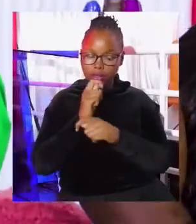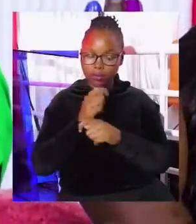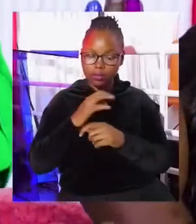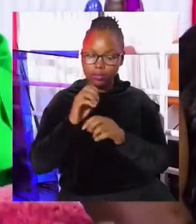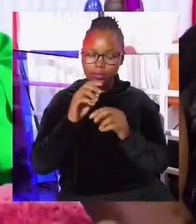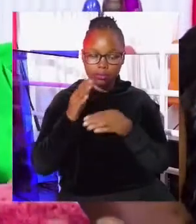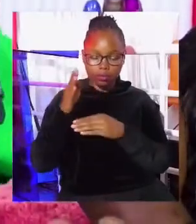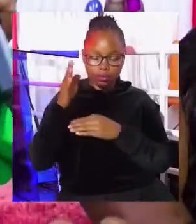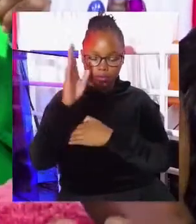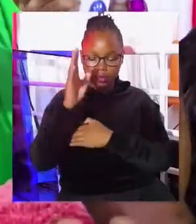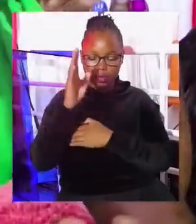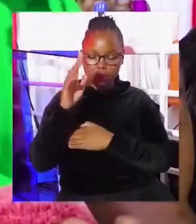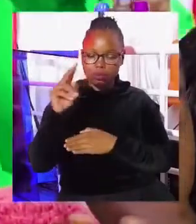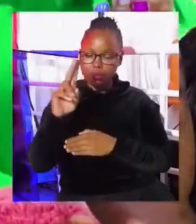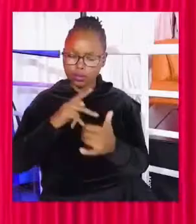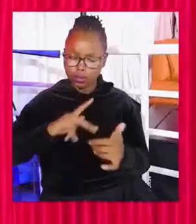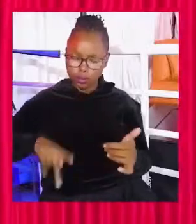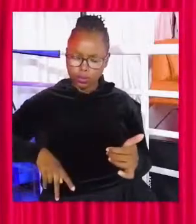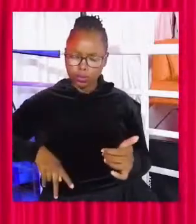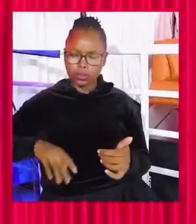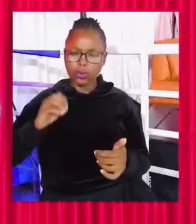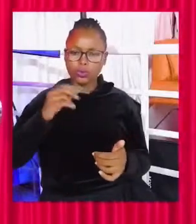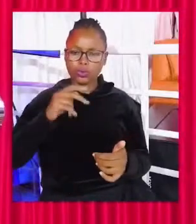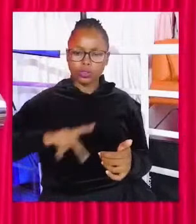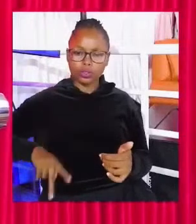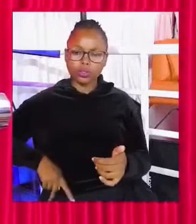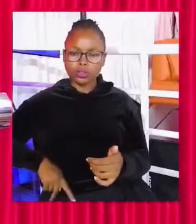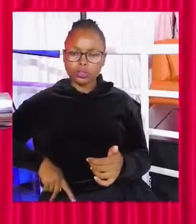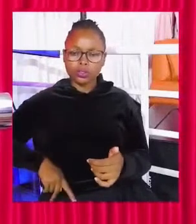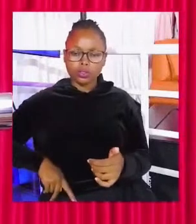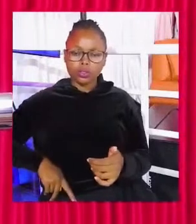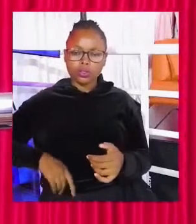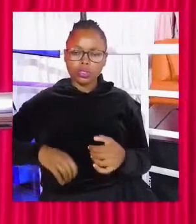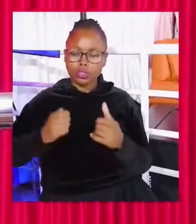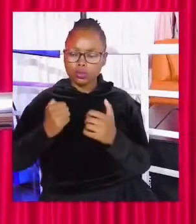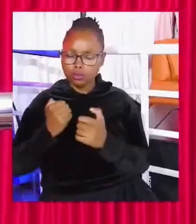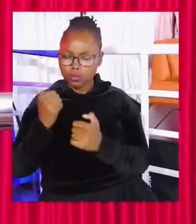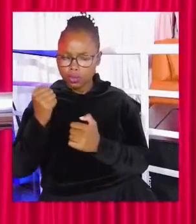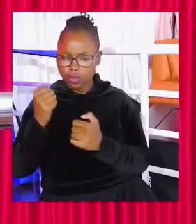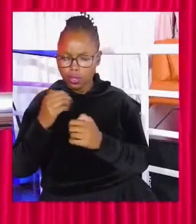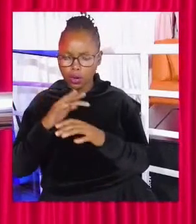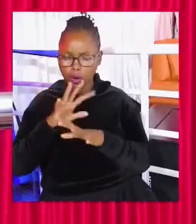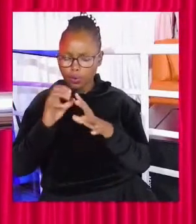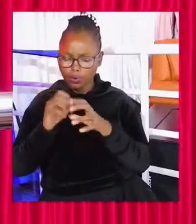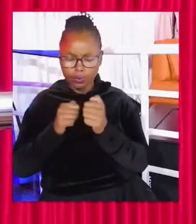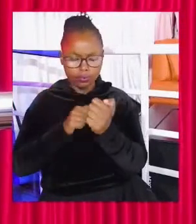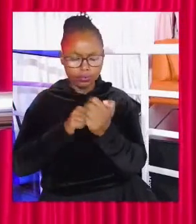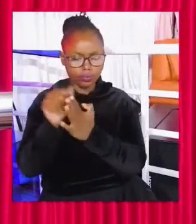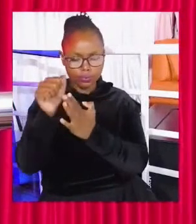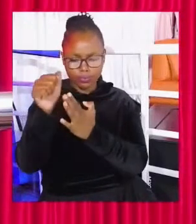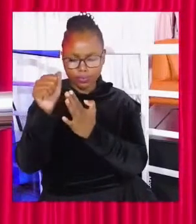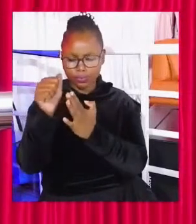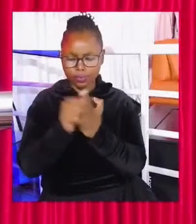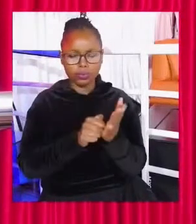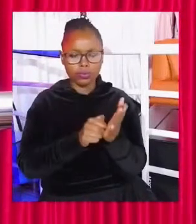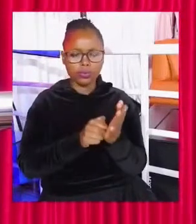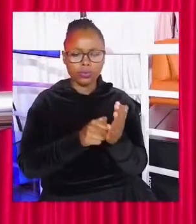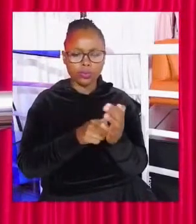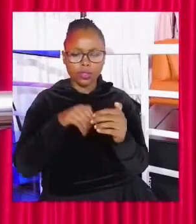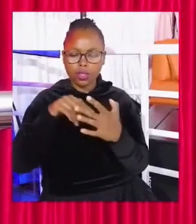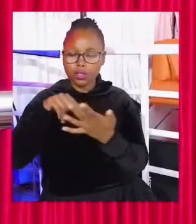Kuharagania mifango yothe ya daimono Tuokerera magongona maduma Ishindwe katika Maria